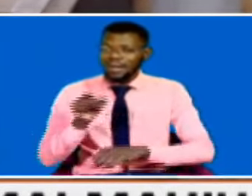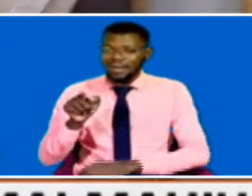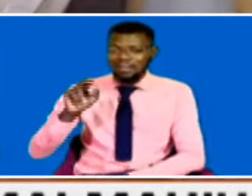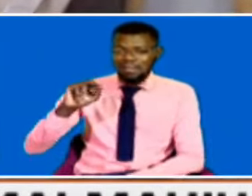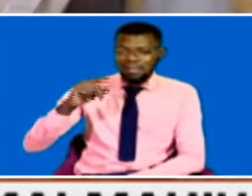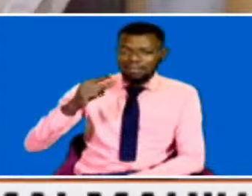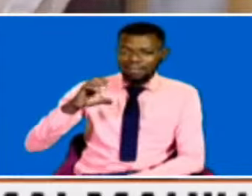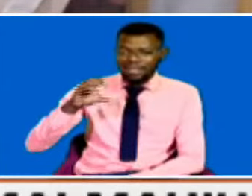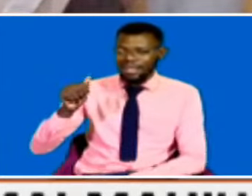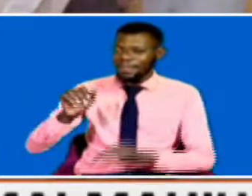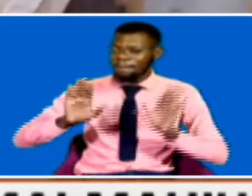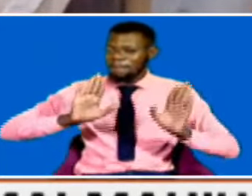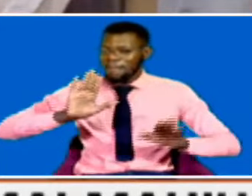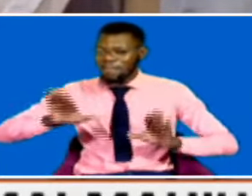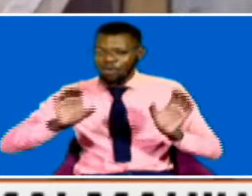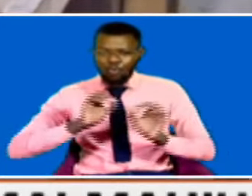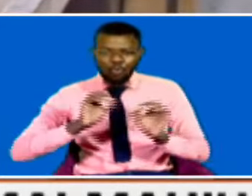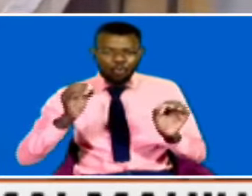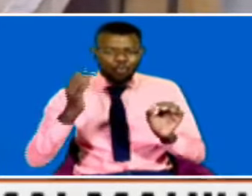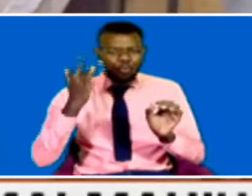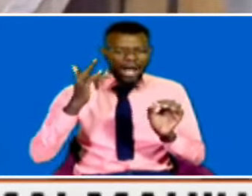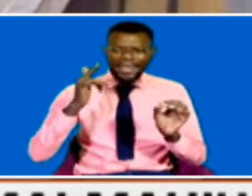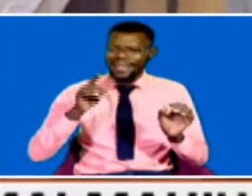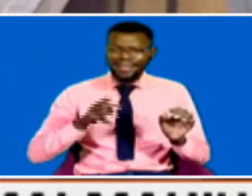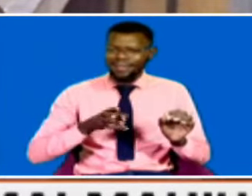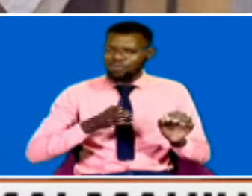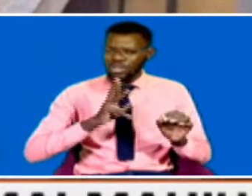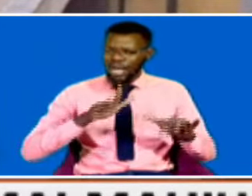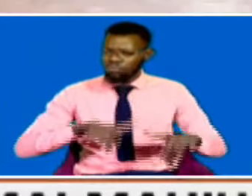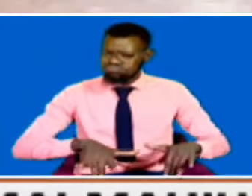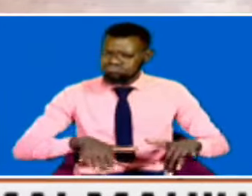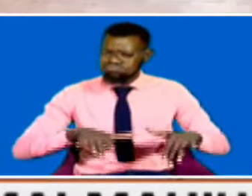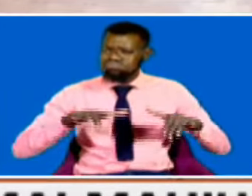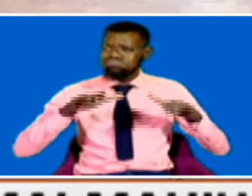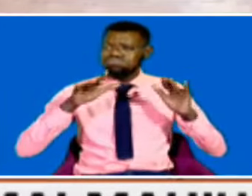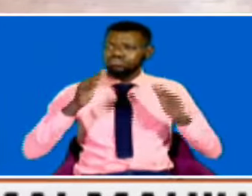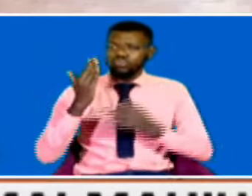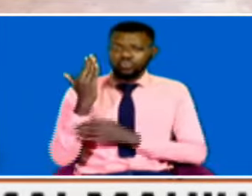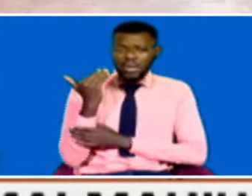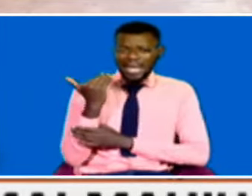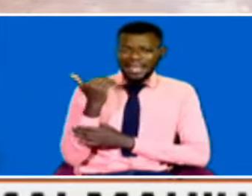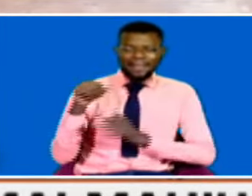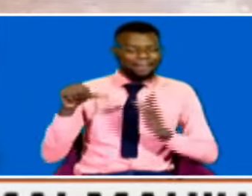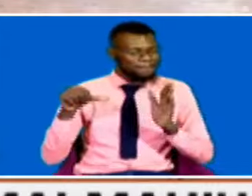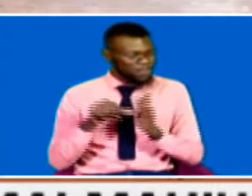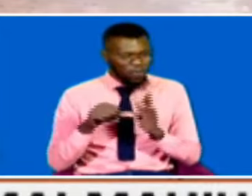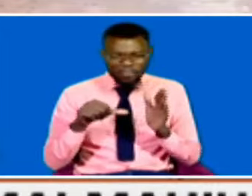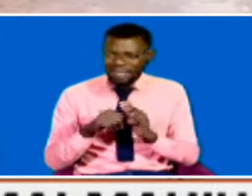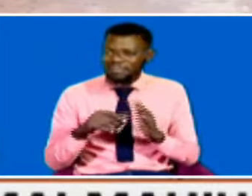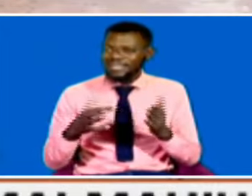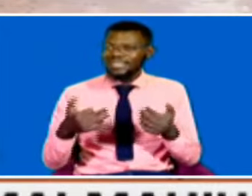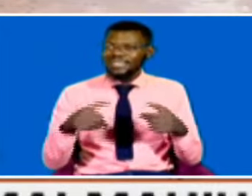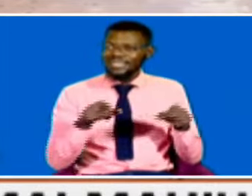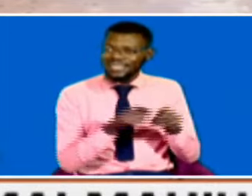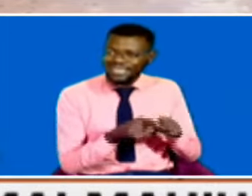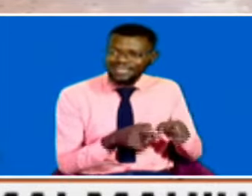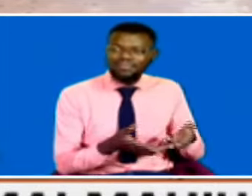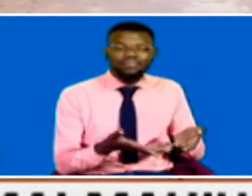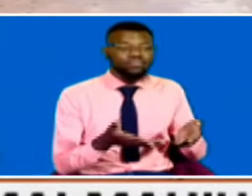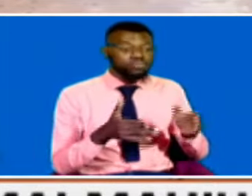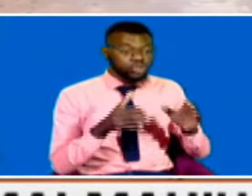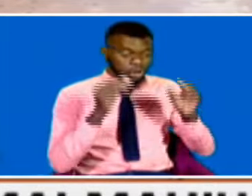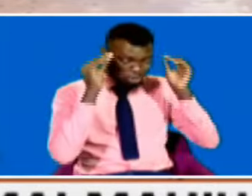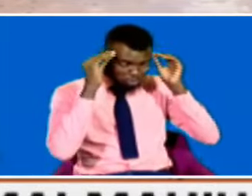mkasa wa bwawa eneo la Mai Mahiu, huku walimu na wazazi wakidaini kutokana na mafadhaiko na msongo wa mawazo kutokana na